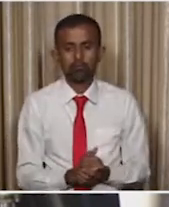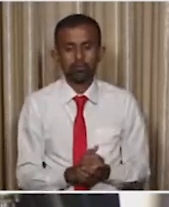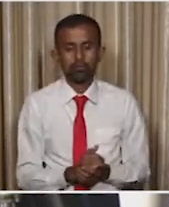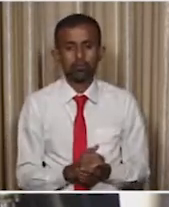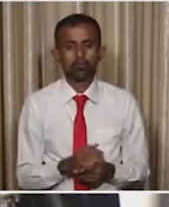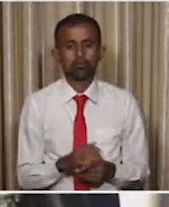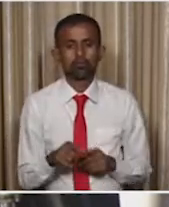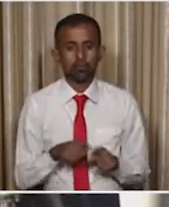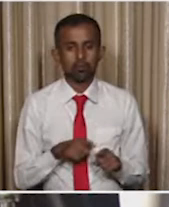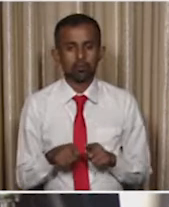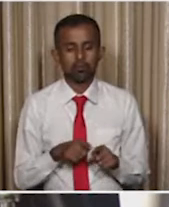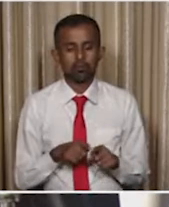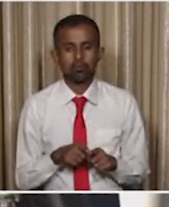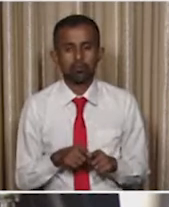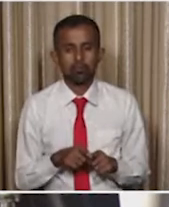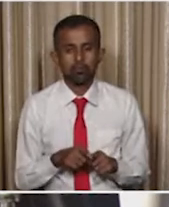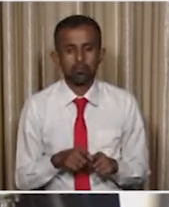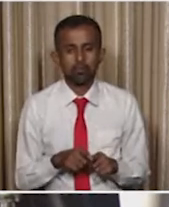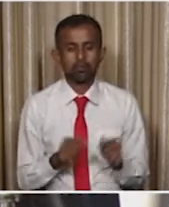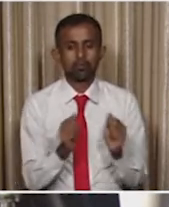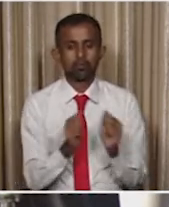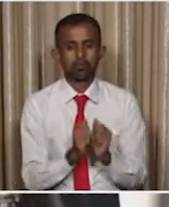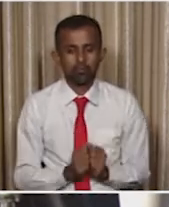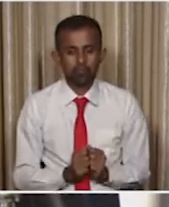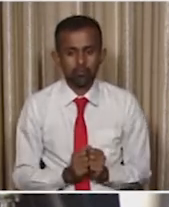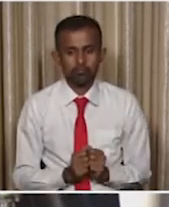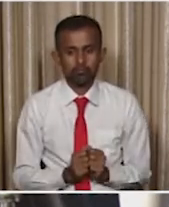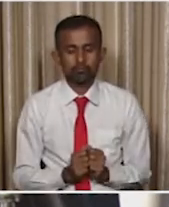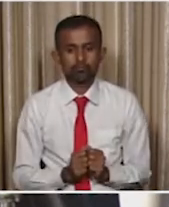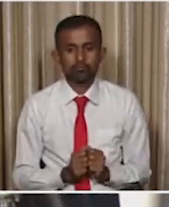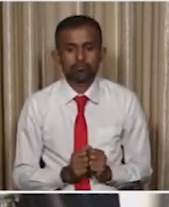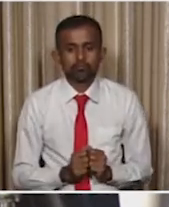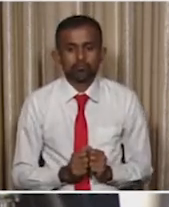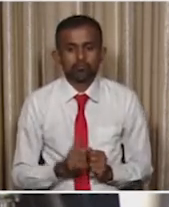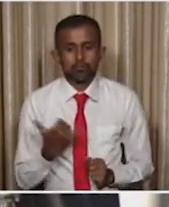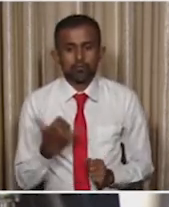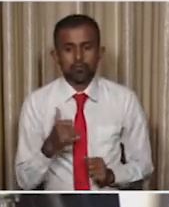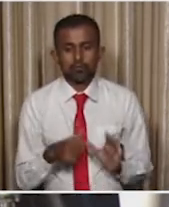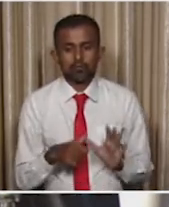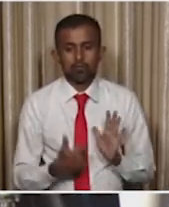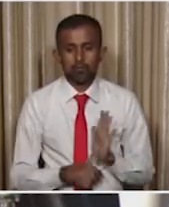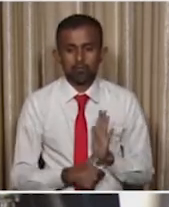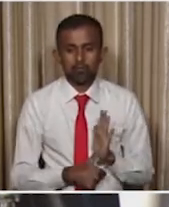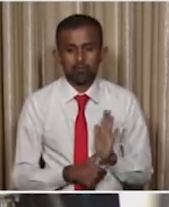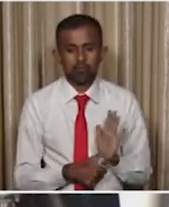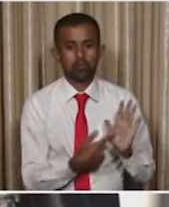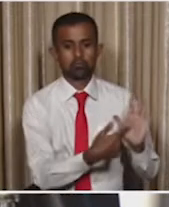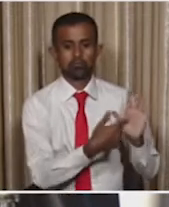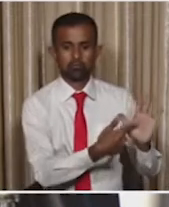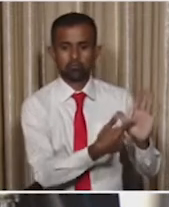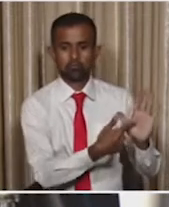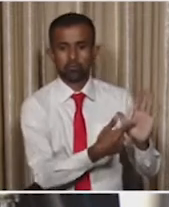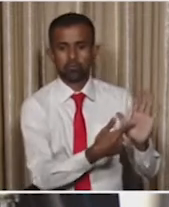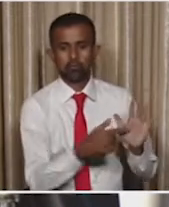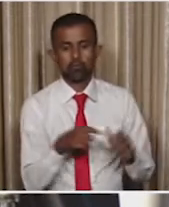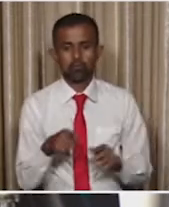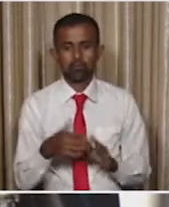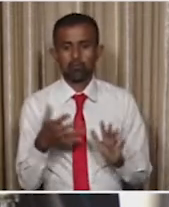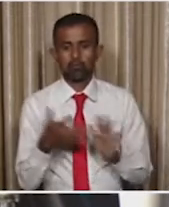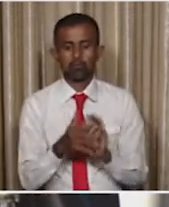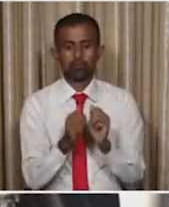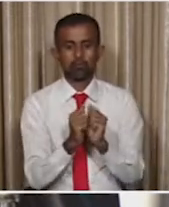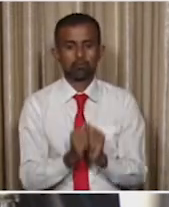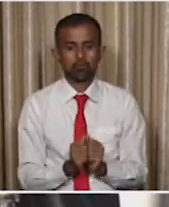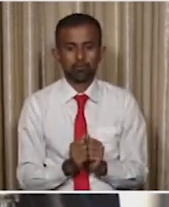தடைச்சட்டத்தை நடைமுறையிலே வைத்துக்கொண்டு மிகக் கொடூரமான ஒடுக்குமுறைகளை தொடர்ந்து எங்களுடைய தேசத்தின் மீது முன்னெடுப்பதை நாங்கள் ஏற்றுக்கொள்ள முடியாது நாங்கள் ஐக்கிய